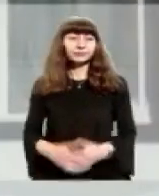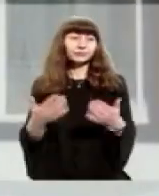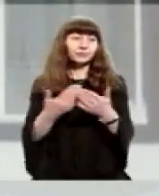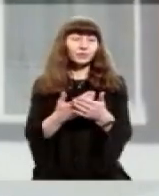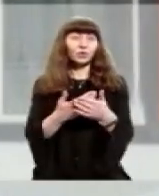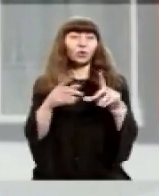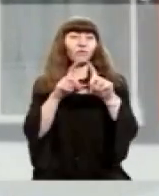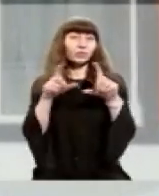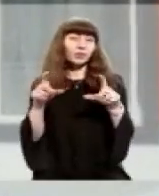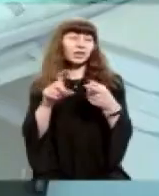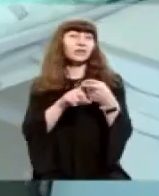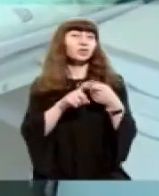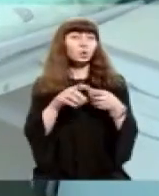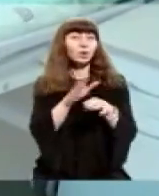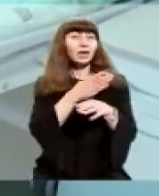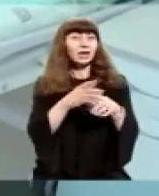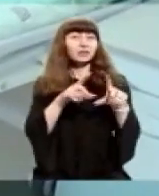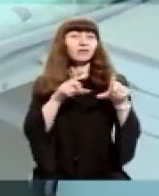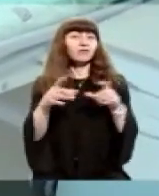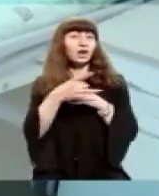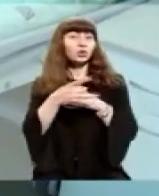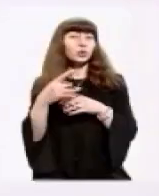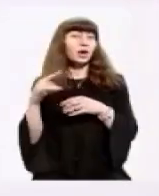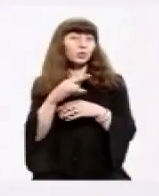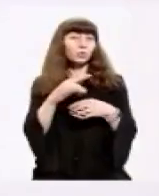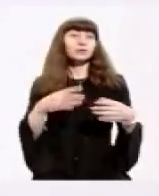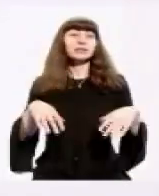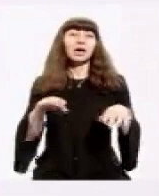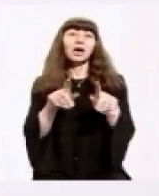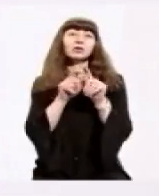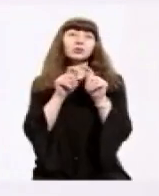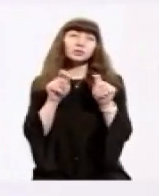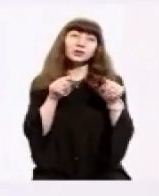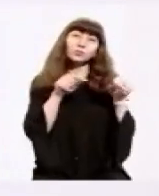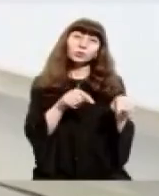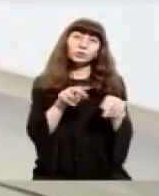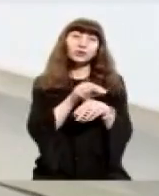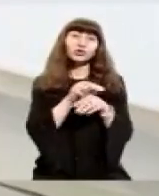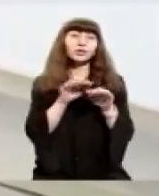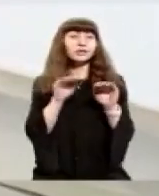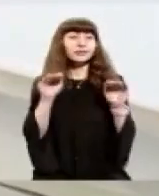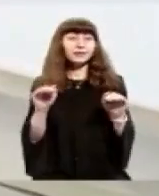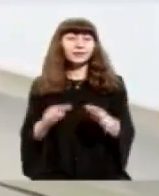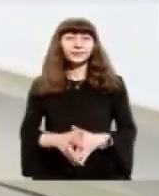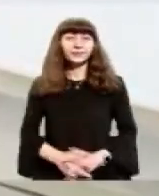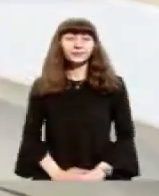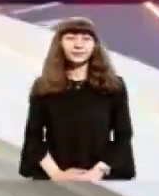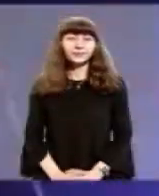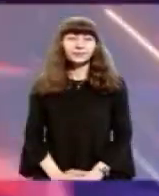Новый профиль. Инфекционное отделение в районе аэропорт закроют. Теперь здесь будут лечить детское